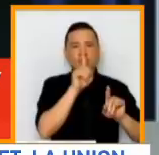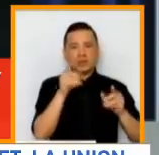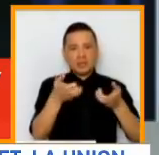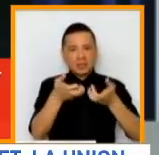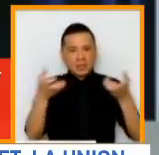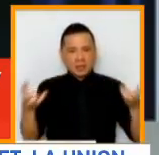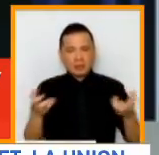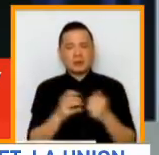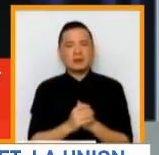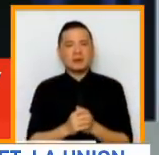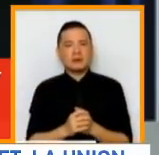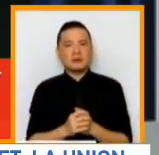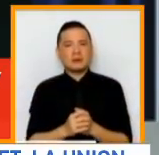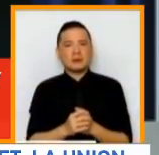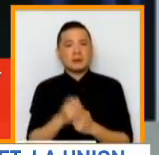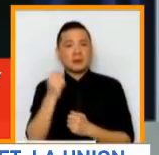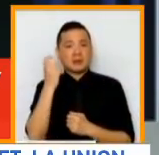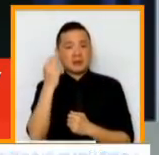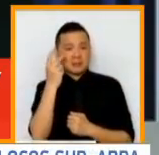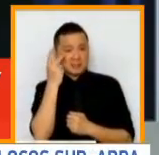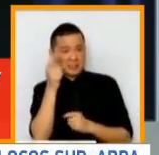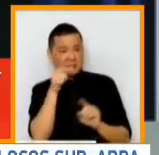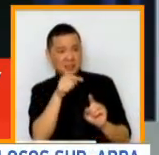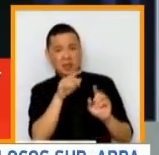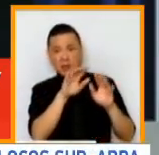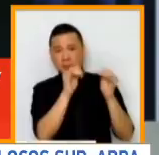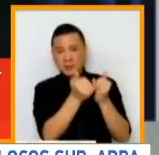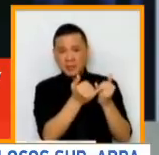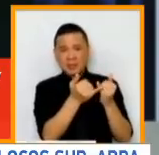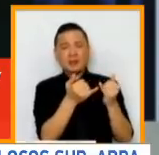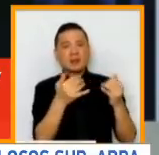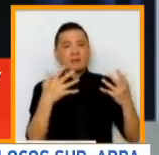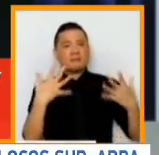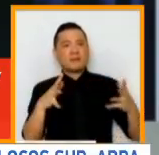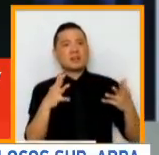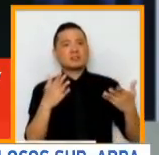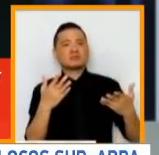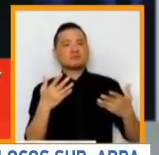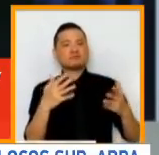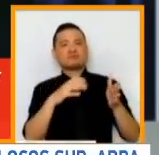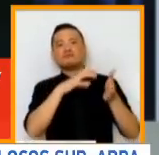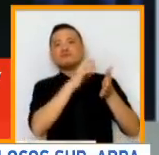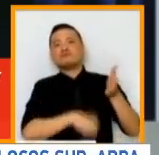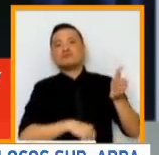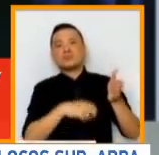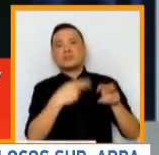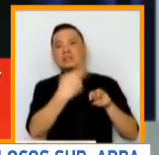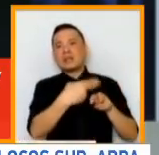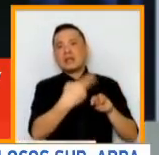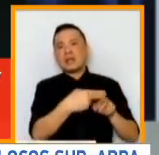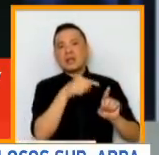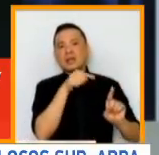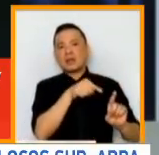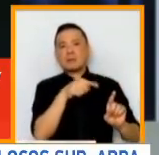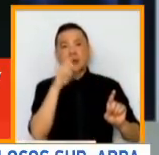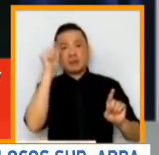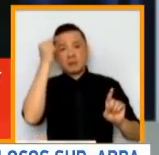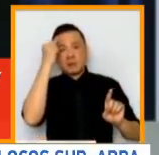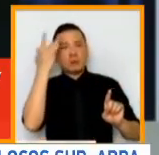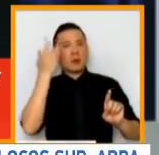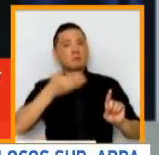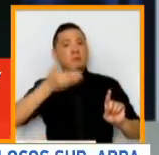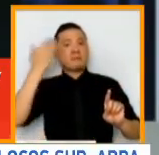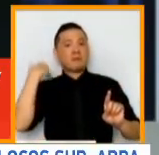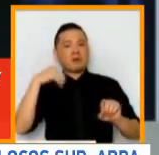po natin, kung yung kumpanyang yon ay blacklisted sa gobyerno dahil hindi nga nakadeliver sa previous transaction o hindi naman